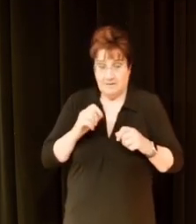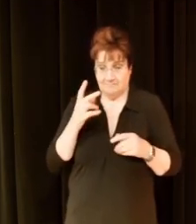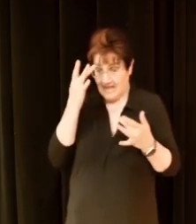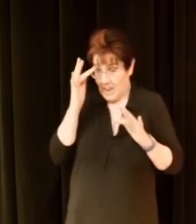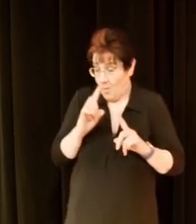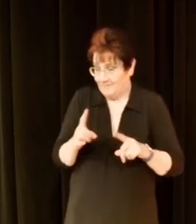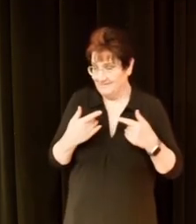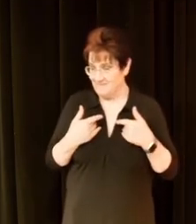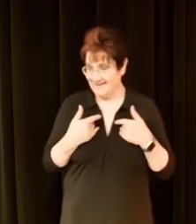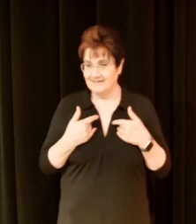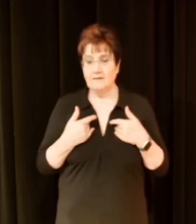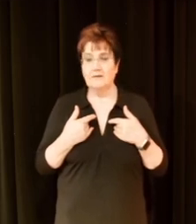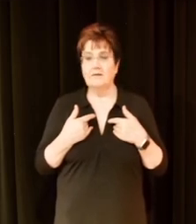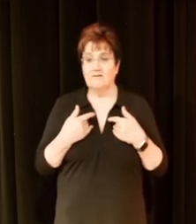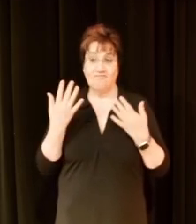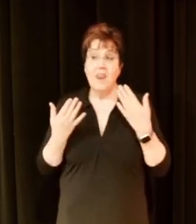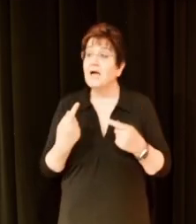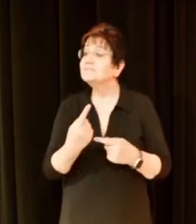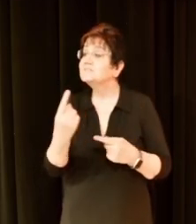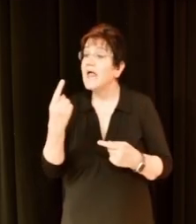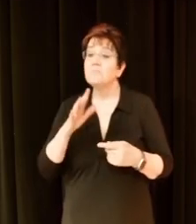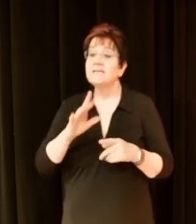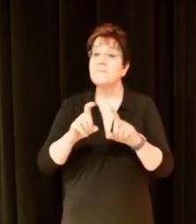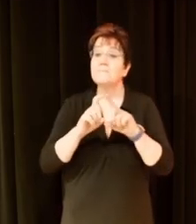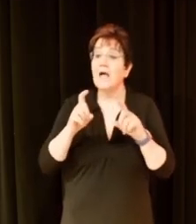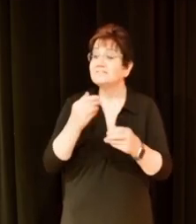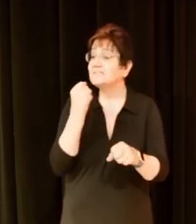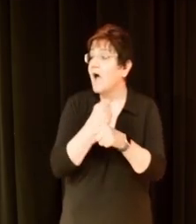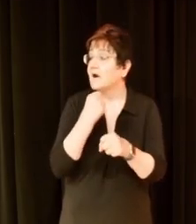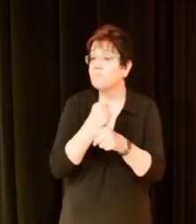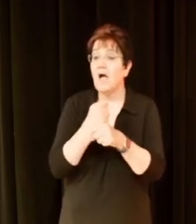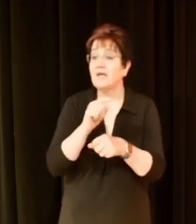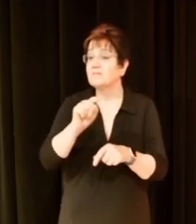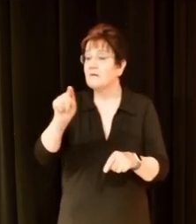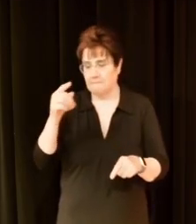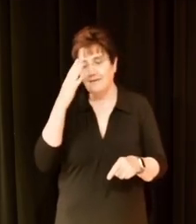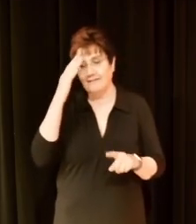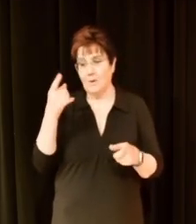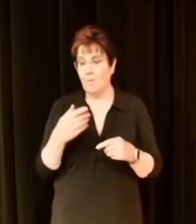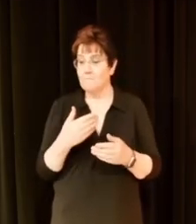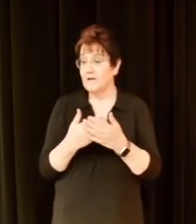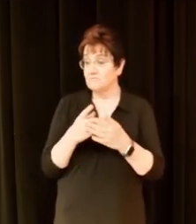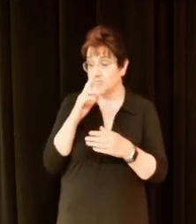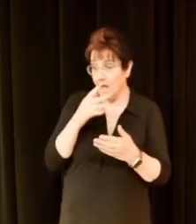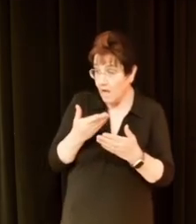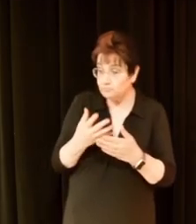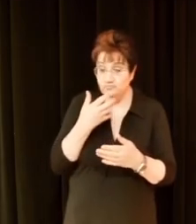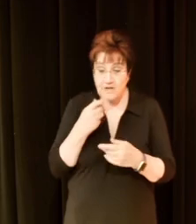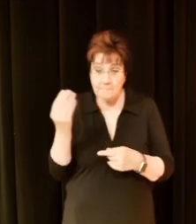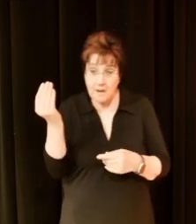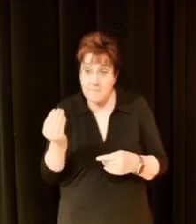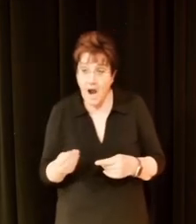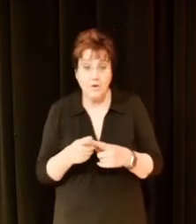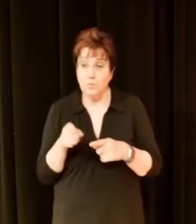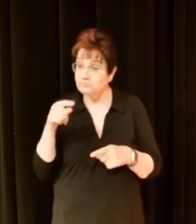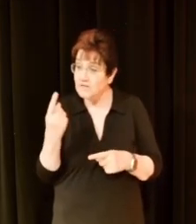Und das werden Sie wahrscheinlich auch in Ihrer Praxis, in dem, wo Sie arbeiten, sind. Wenn Sie jemand anbieten, wollen Sie nicht mal was malen oder wollen Sie nicht